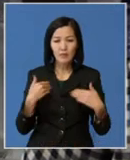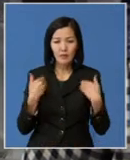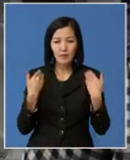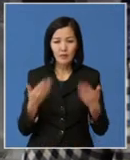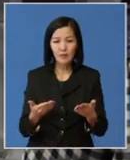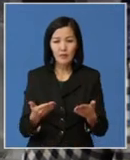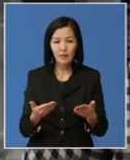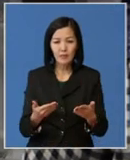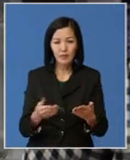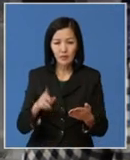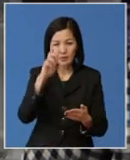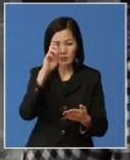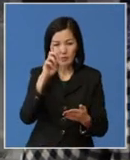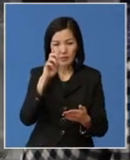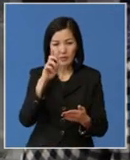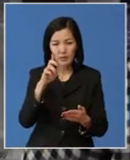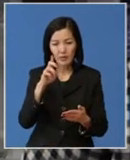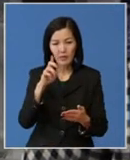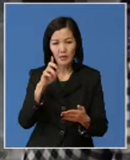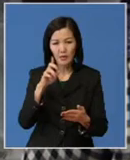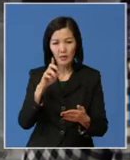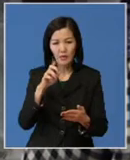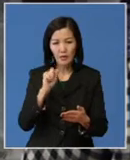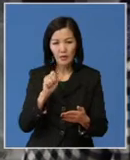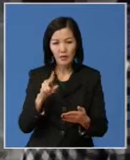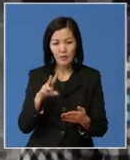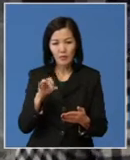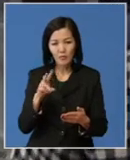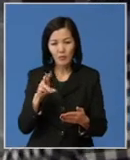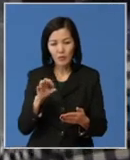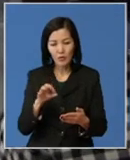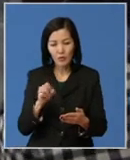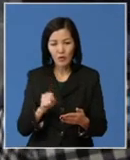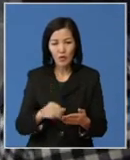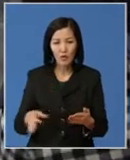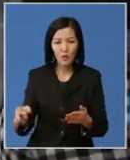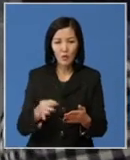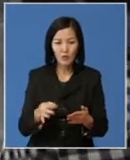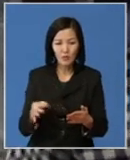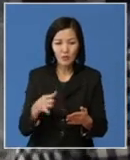не по Республике Казахстан, а вообще непонятно, почему по Акмолинской области.